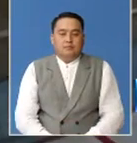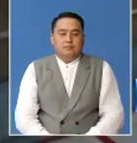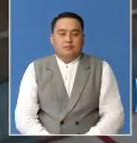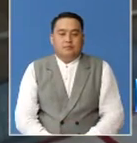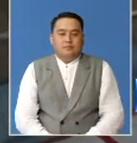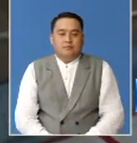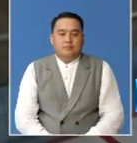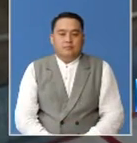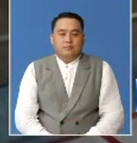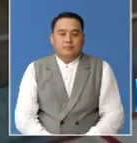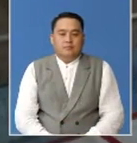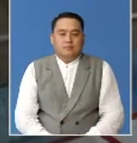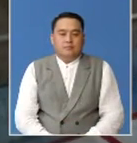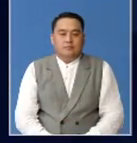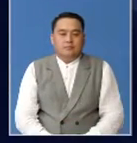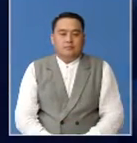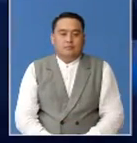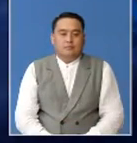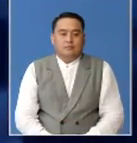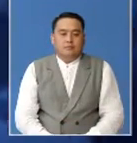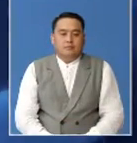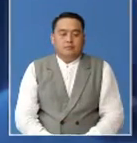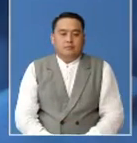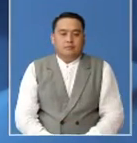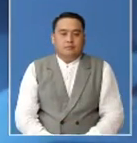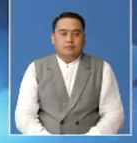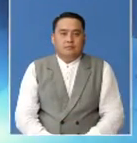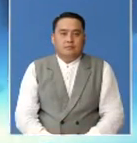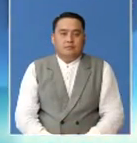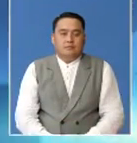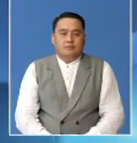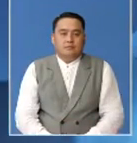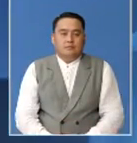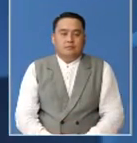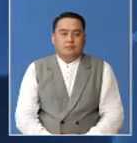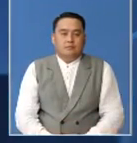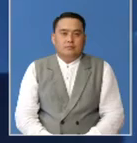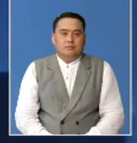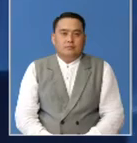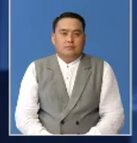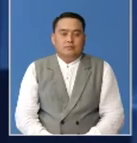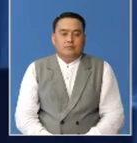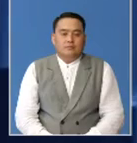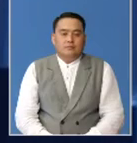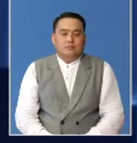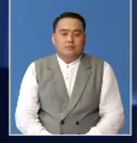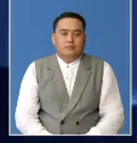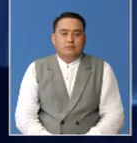Они отмечены благодарственными письмами. Азат Джумаханов, Курманжан Касымжанұлы, Аманжол Жонкешев, телекомпания ЖТСУ,